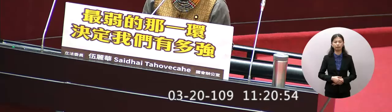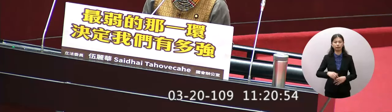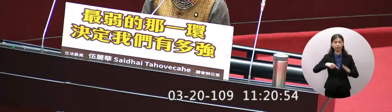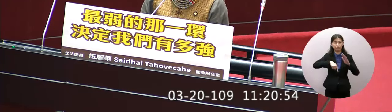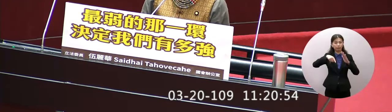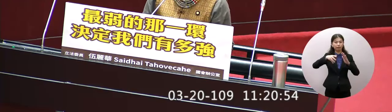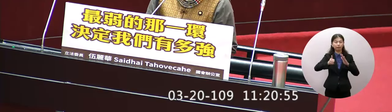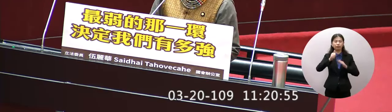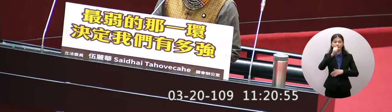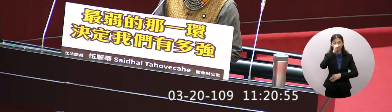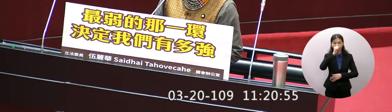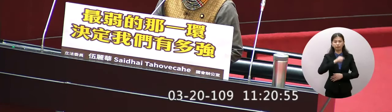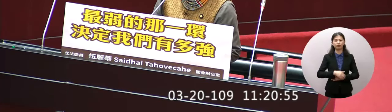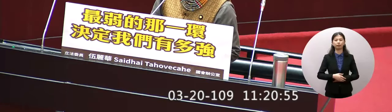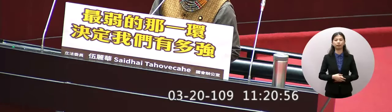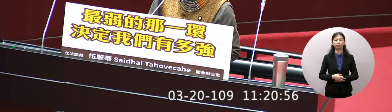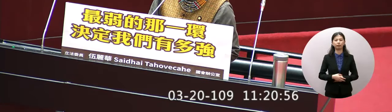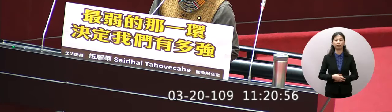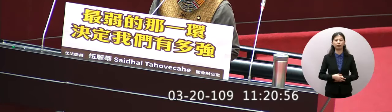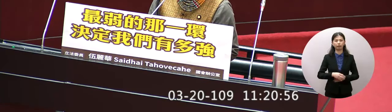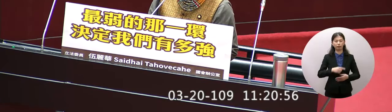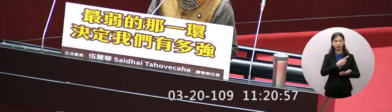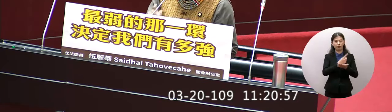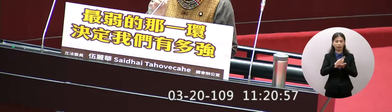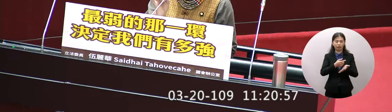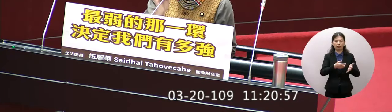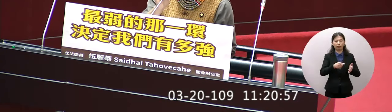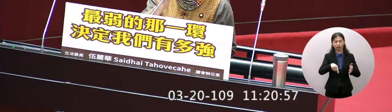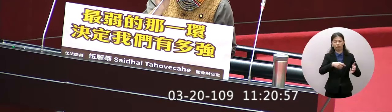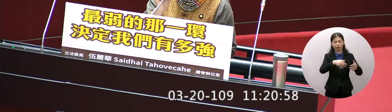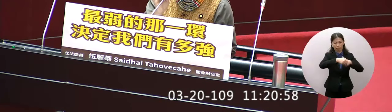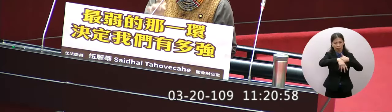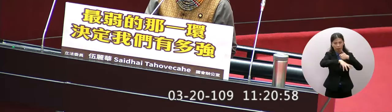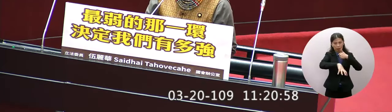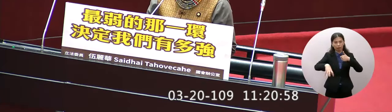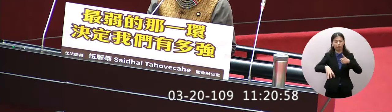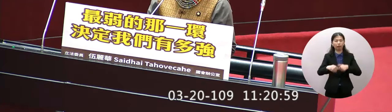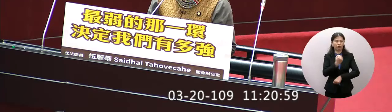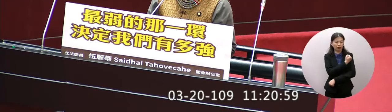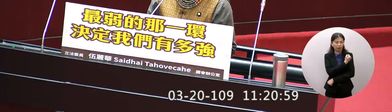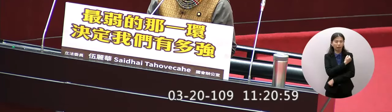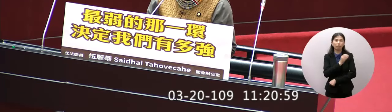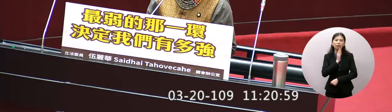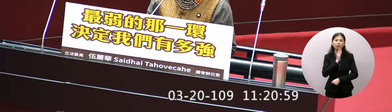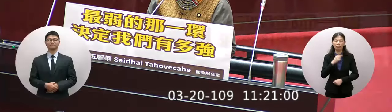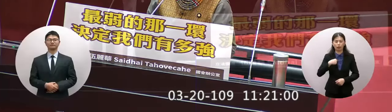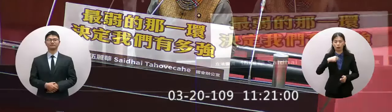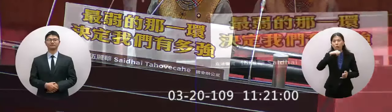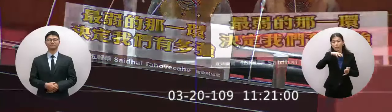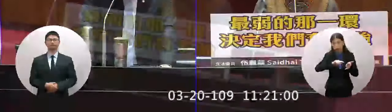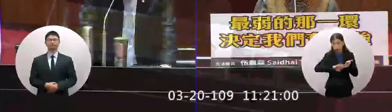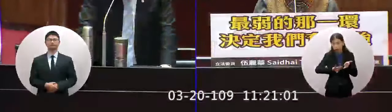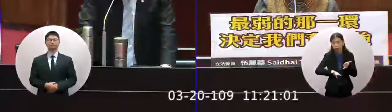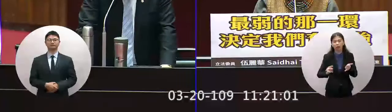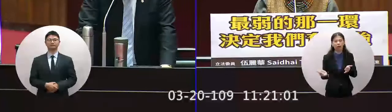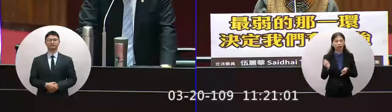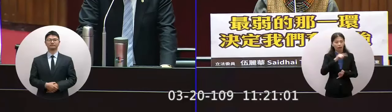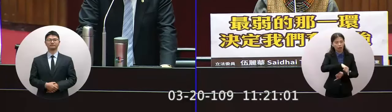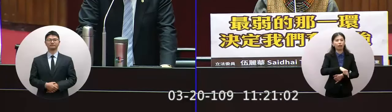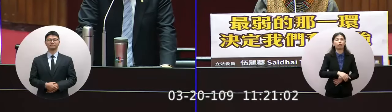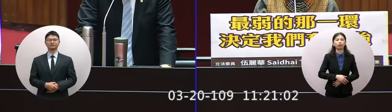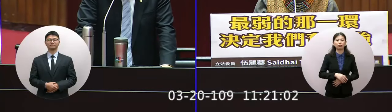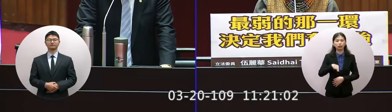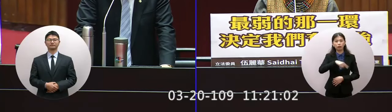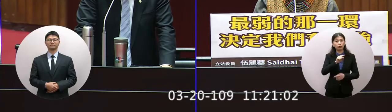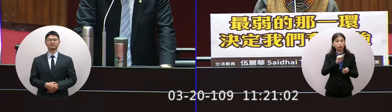院长您好。 哎，委员你好。 各位团队辛苦了，我来自屏东，我想院长对于